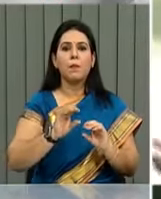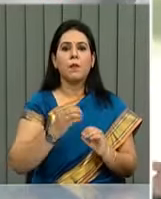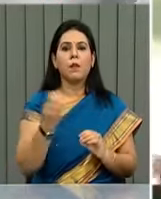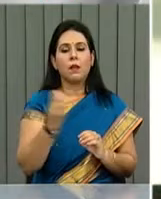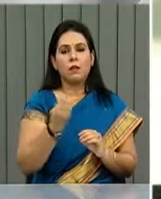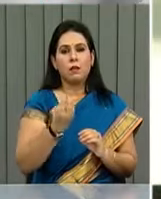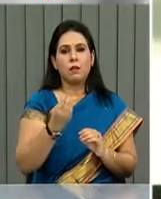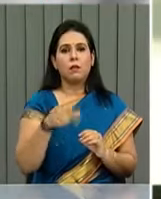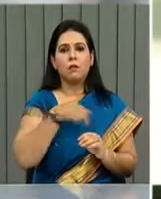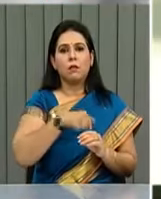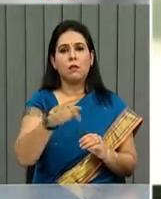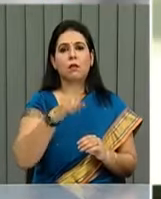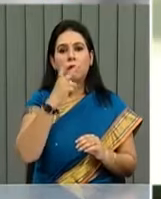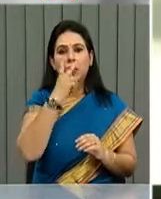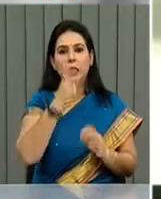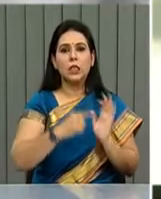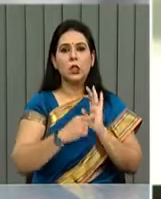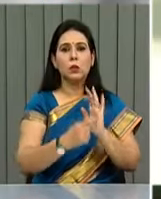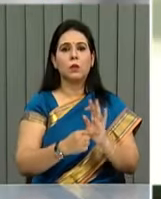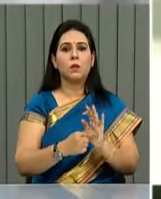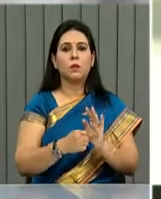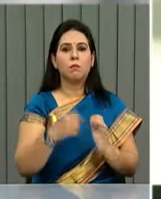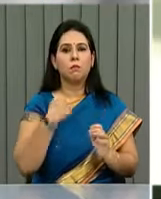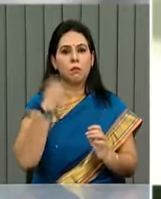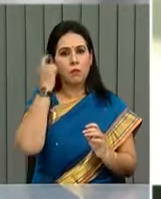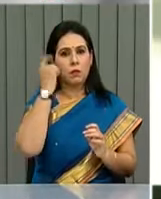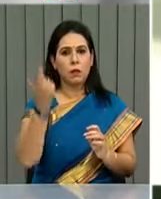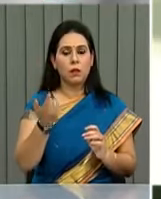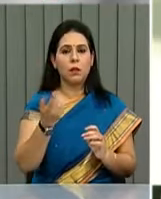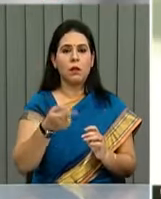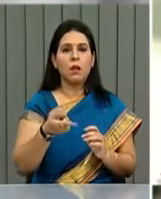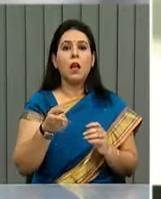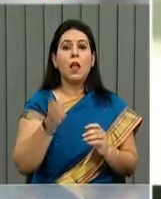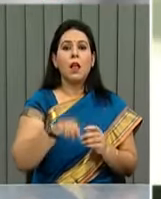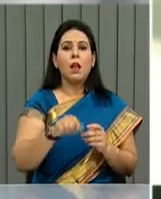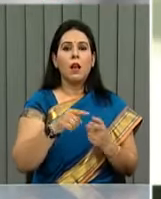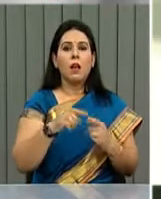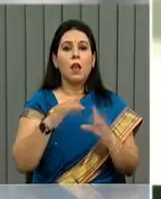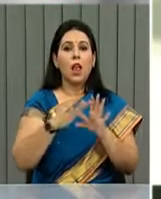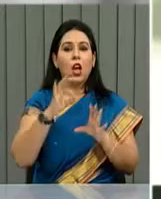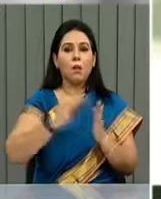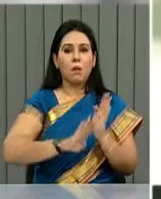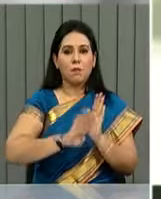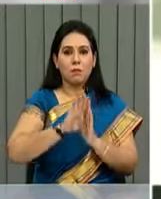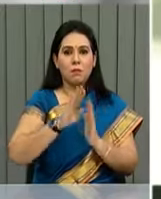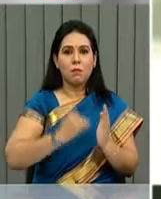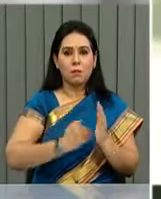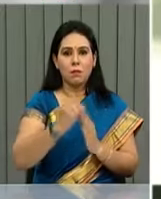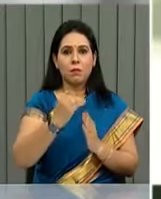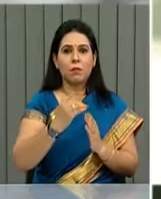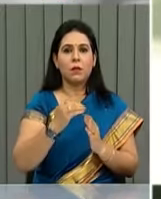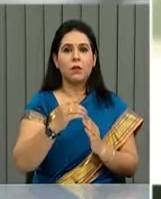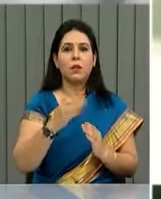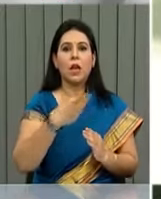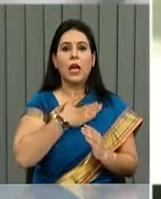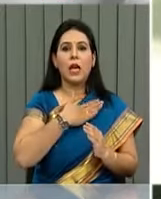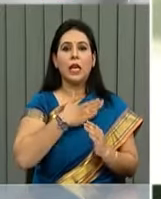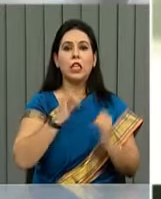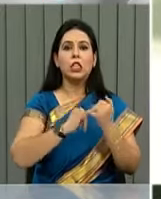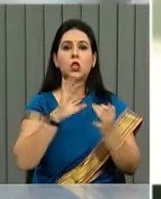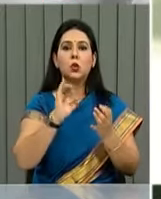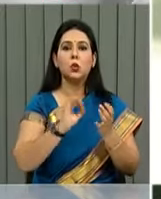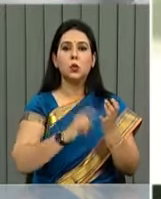उसकी वजह से भी एक असर पड़ा। मुझे लगता है कि इस बार जिस प्रकार से अर्थव्यवस्था आगे बढ़ रही है, जिसको ग्रीन शूट्स कहते